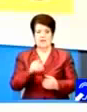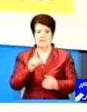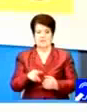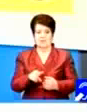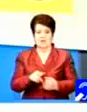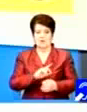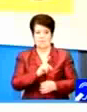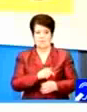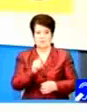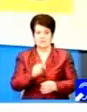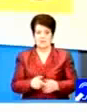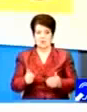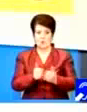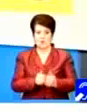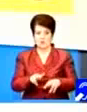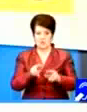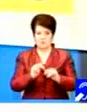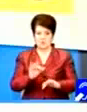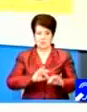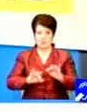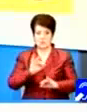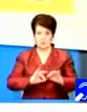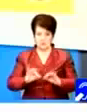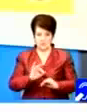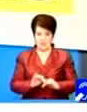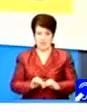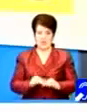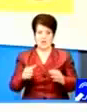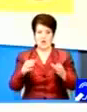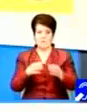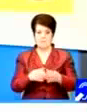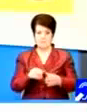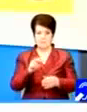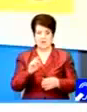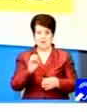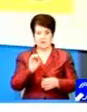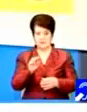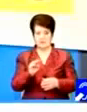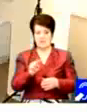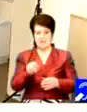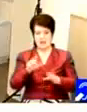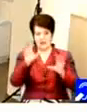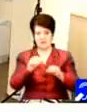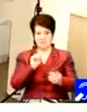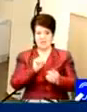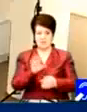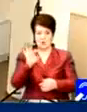cu ofertă pentru colegii de parlament, discutarea și votarea în plena pachetului de legi anti-oligarhice.